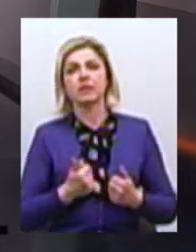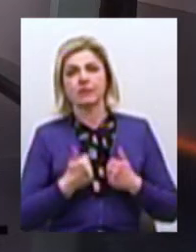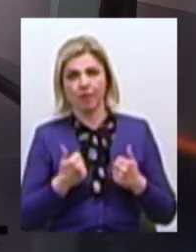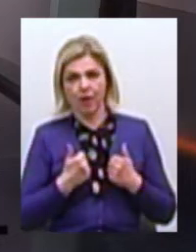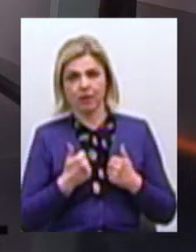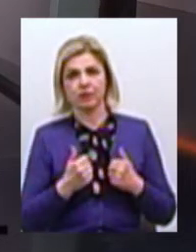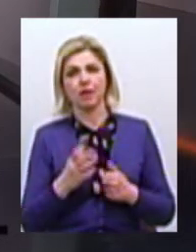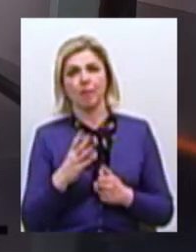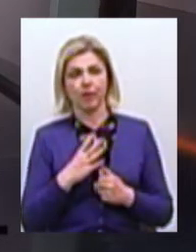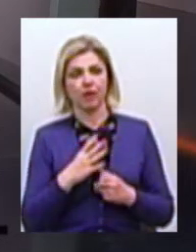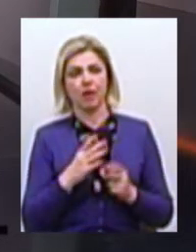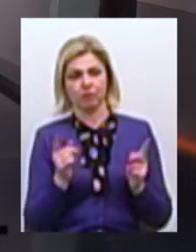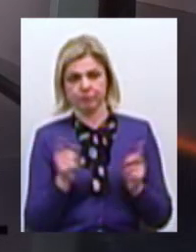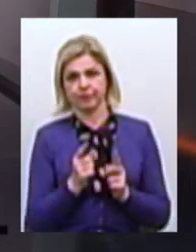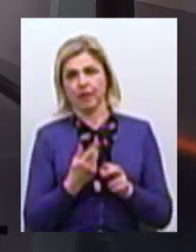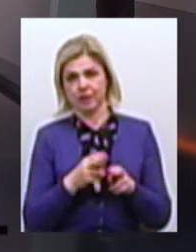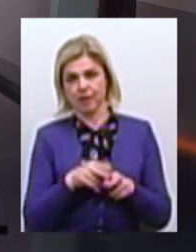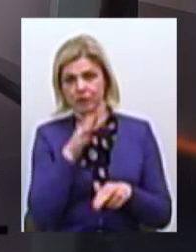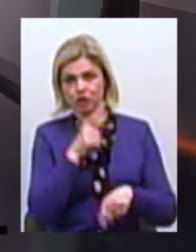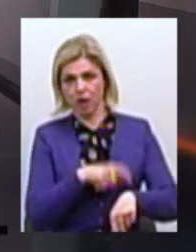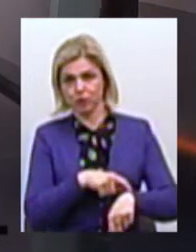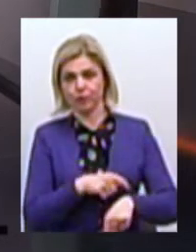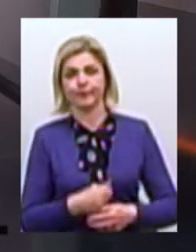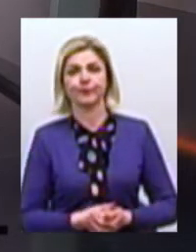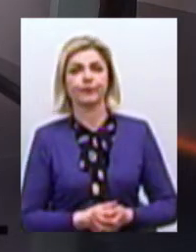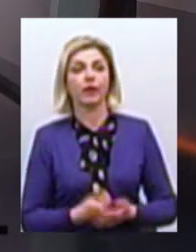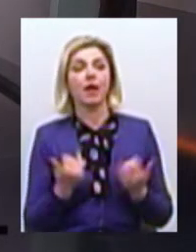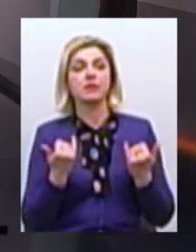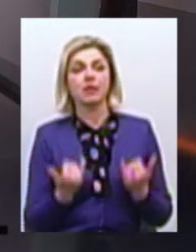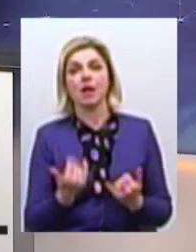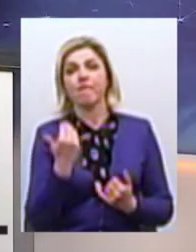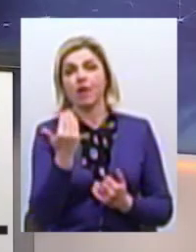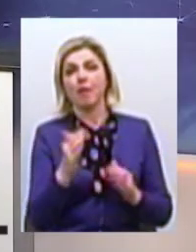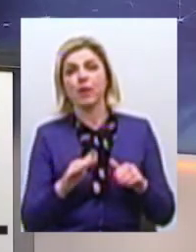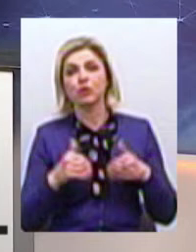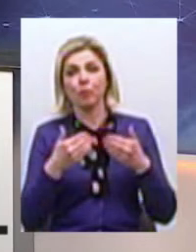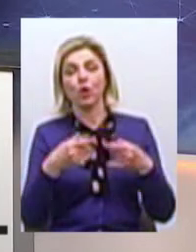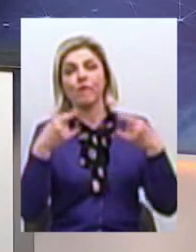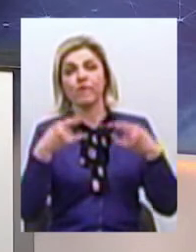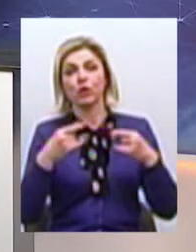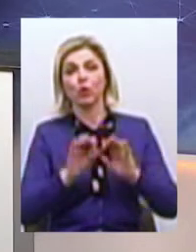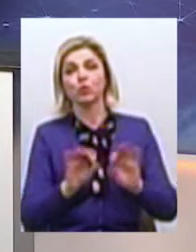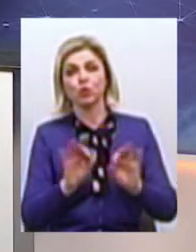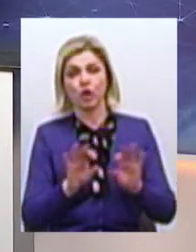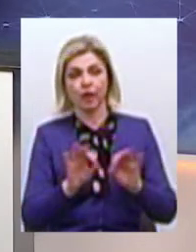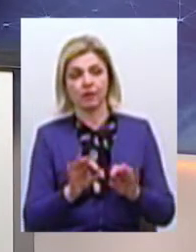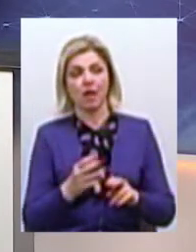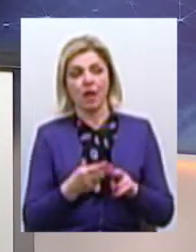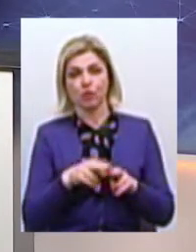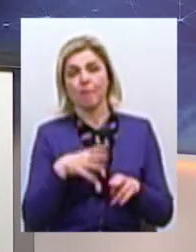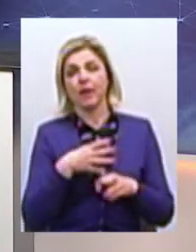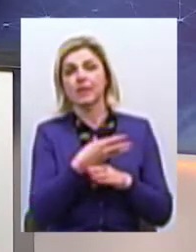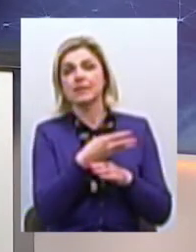сказати майже цього часу. Ну, а зараз я запропоную відеосюжет, котрий був